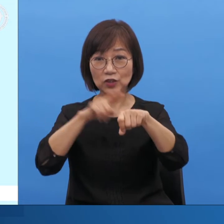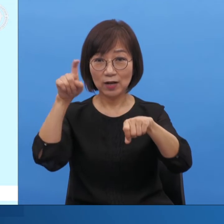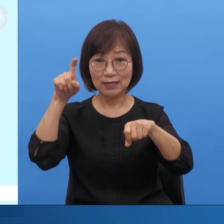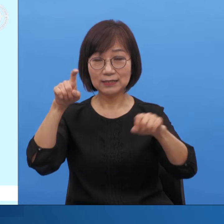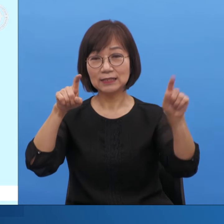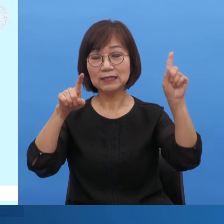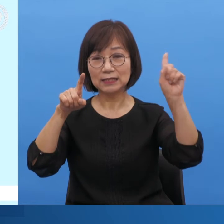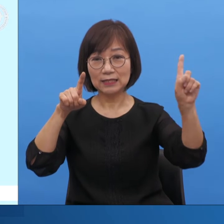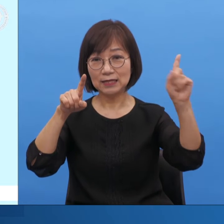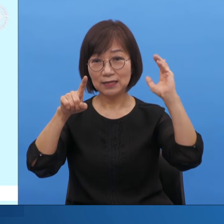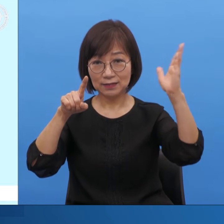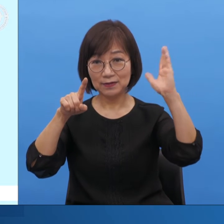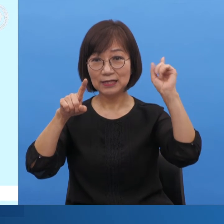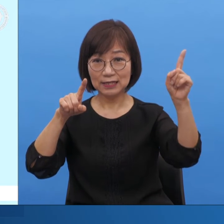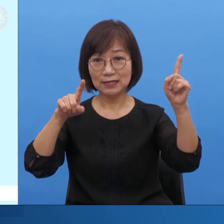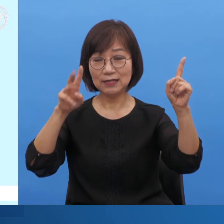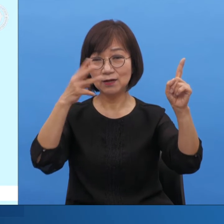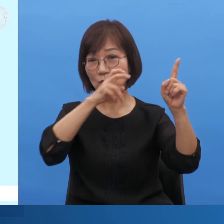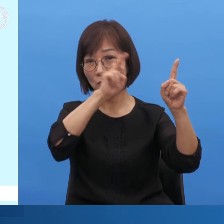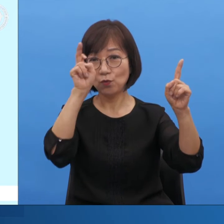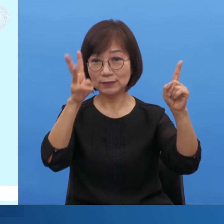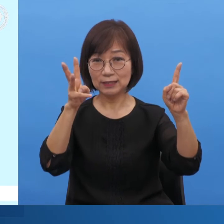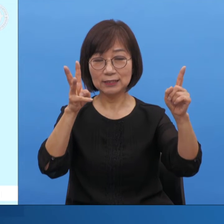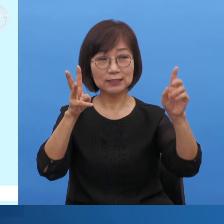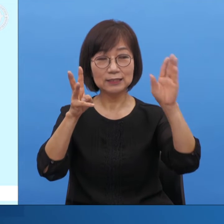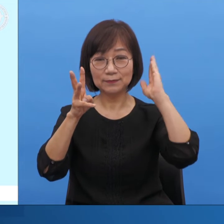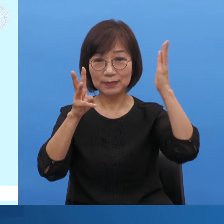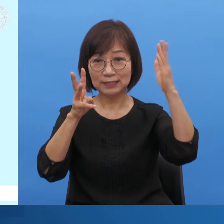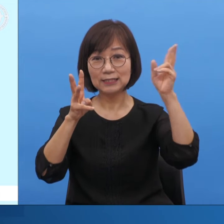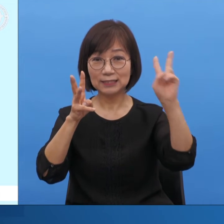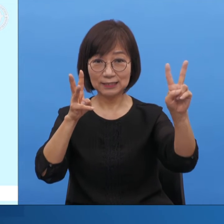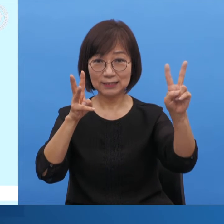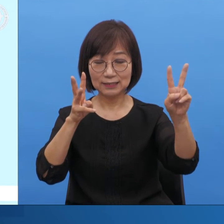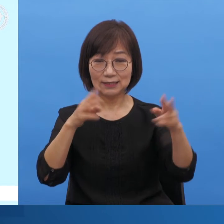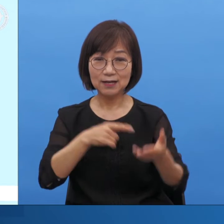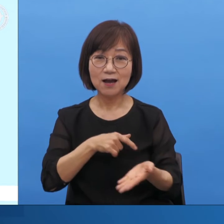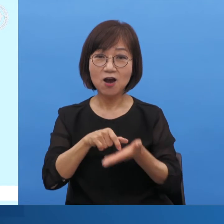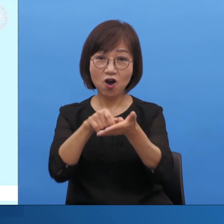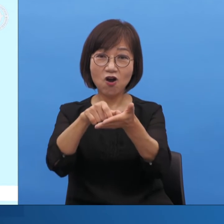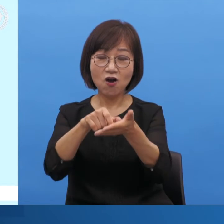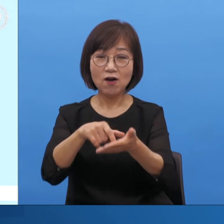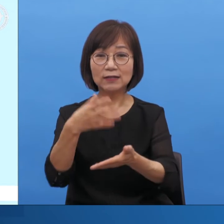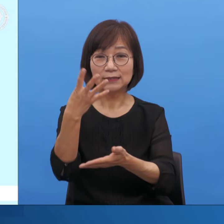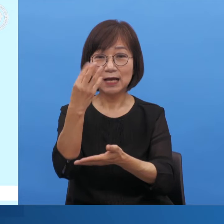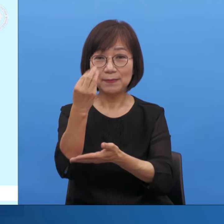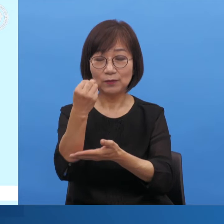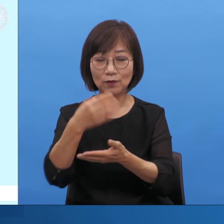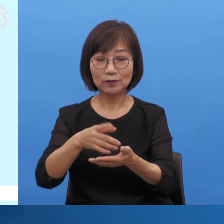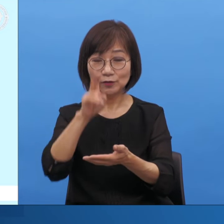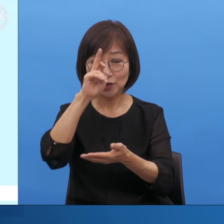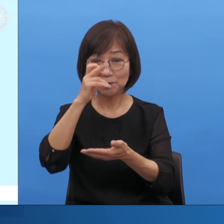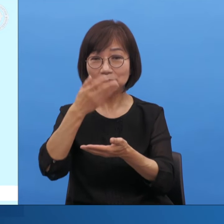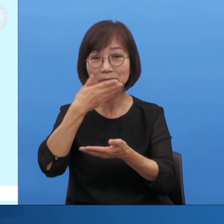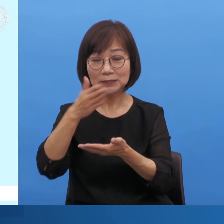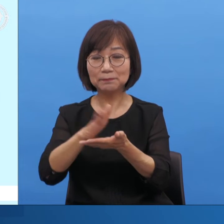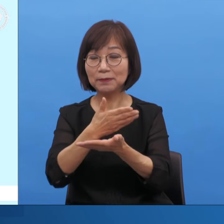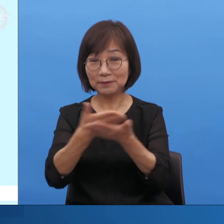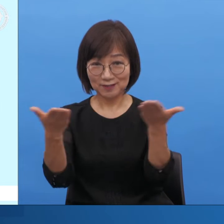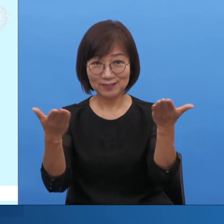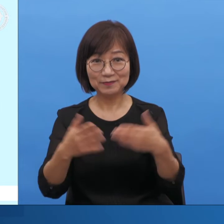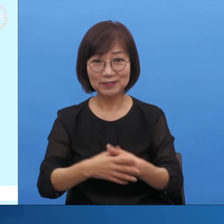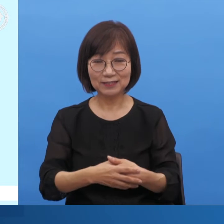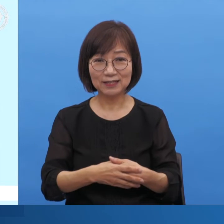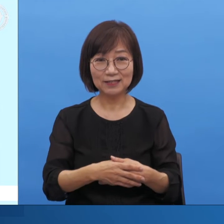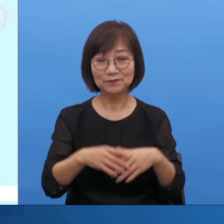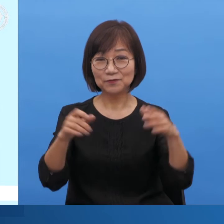2강이 진행됩니다. 등록 헌금은 4만 원이며 두 훈련 모두 점심 식사가 제공됩니다.